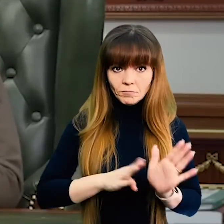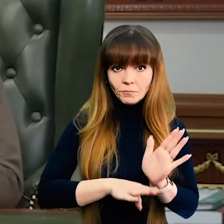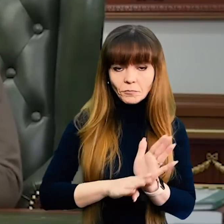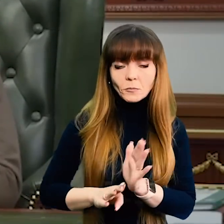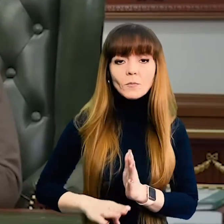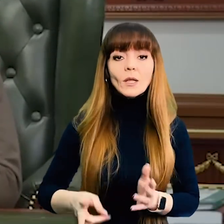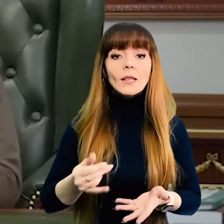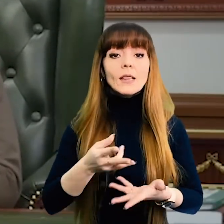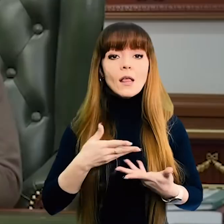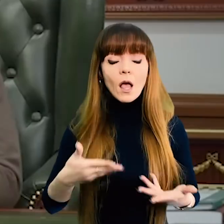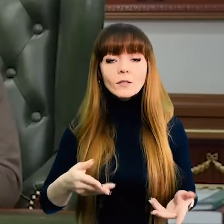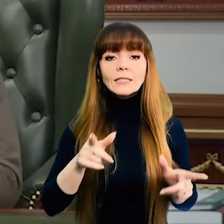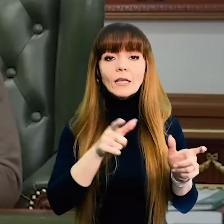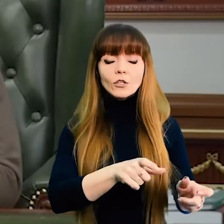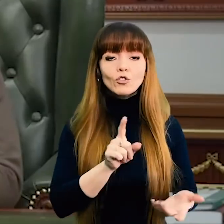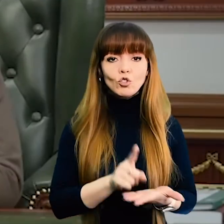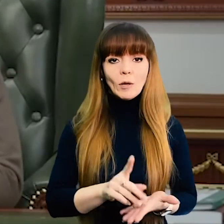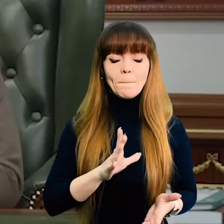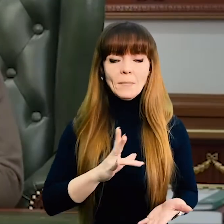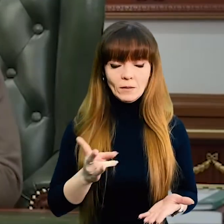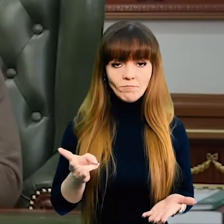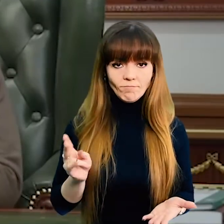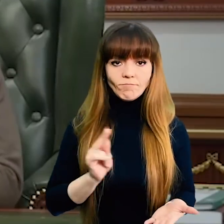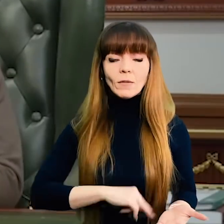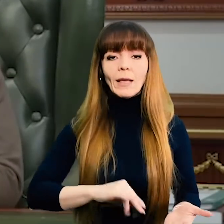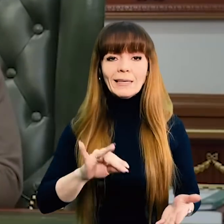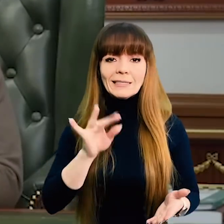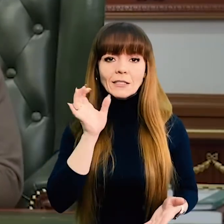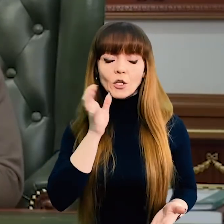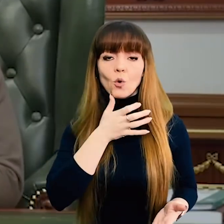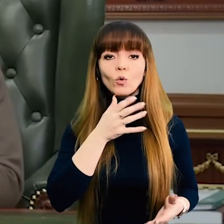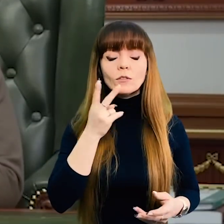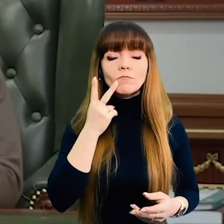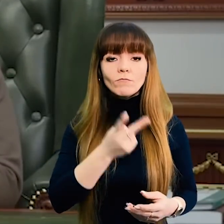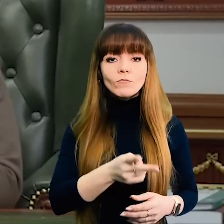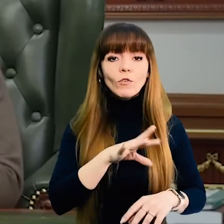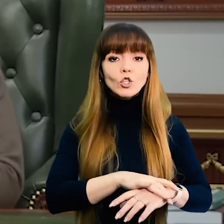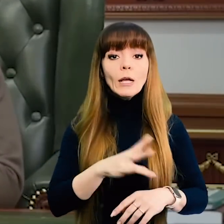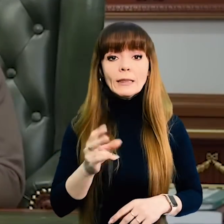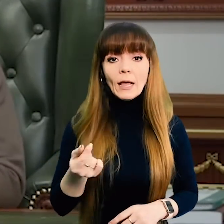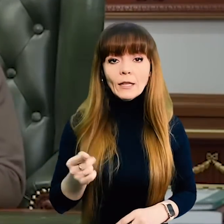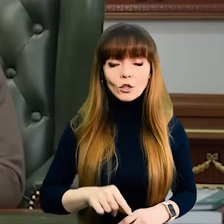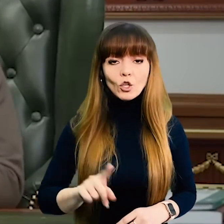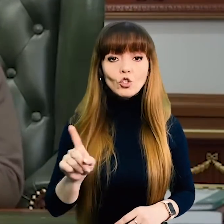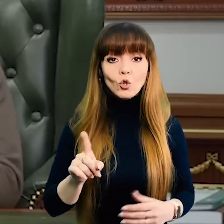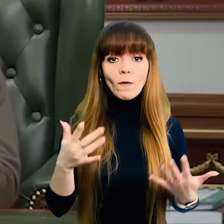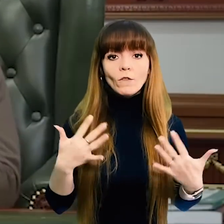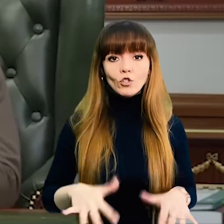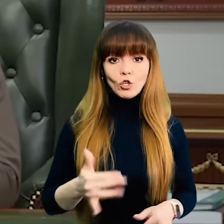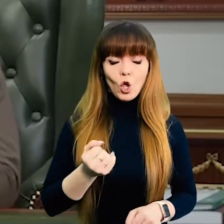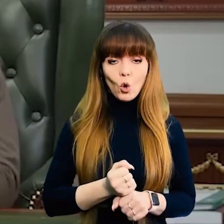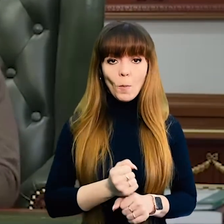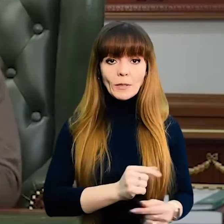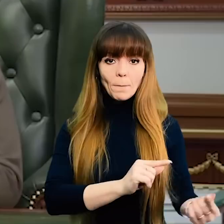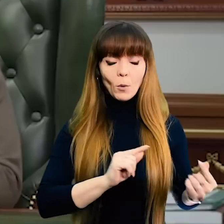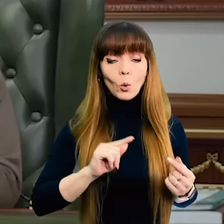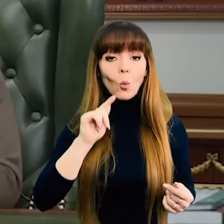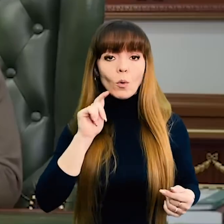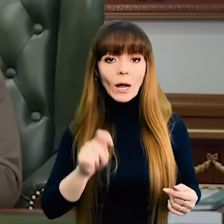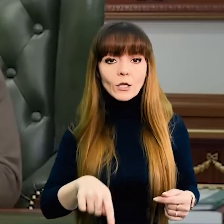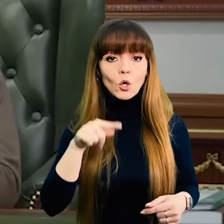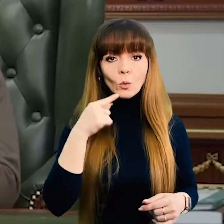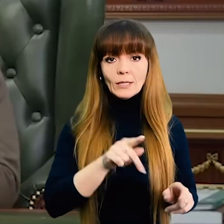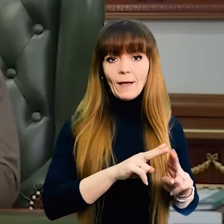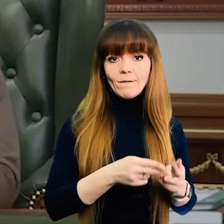важливо, щоб санкційні пакети були дієвими і достатньо серйозними, зважаючи на те, що вже робиться